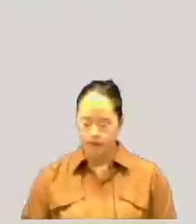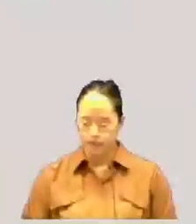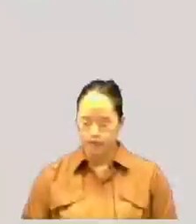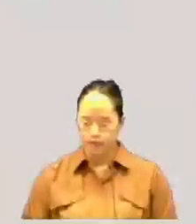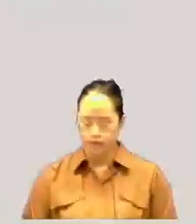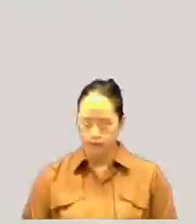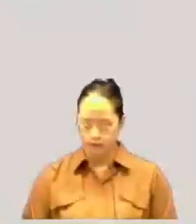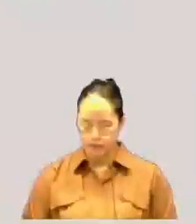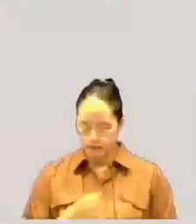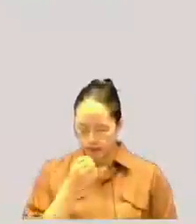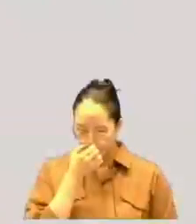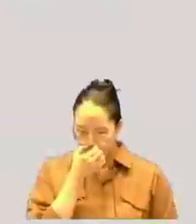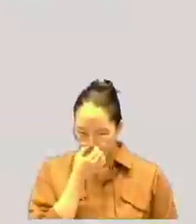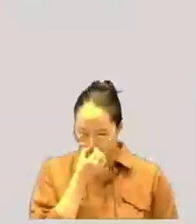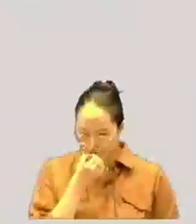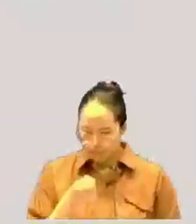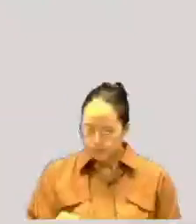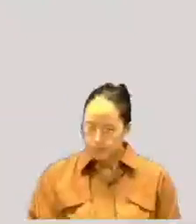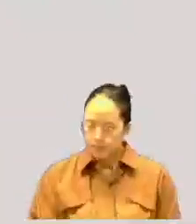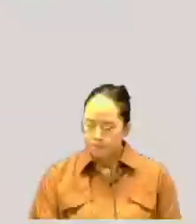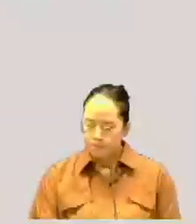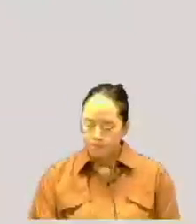赎。